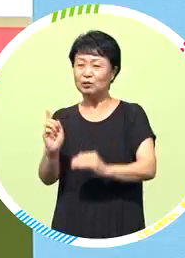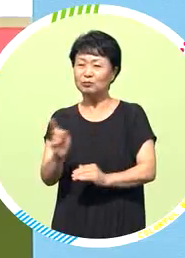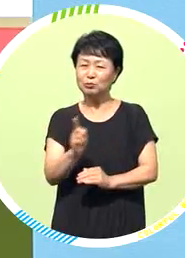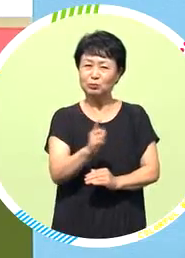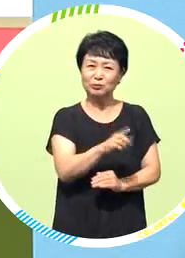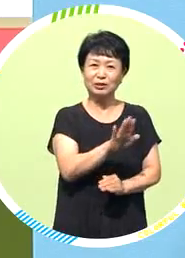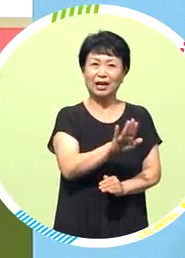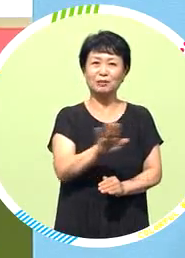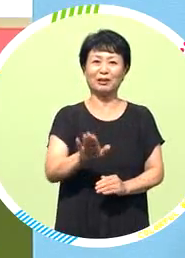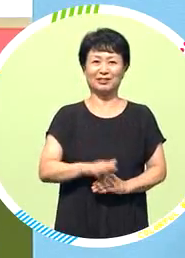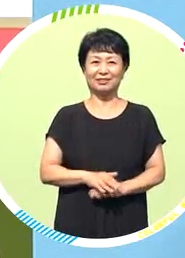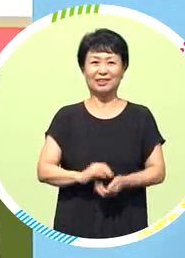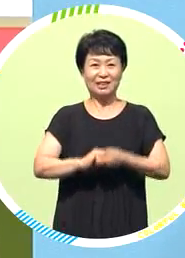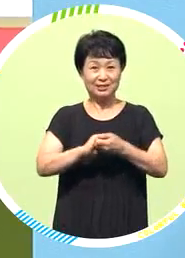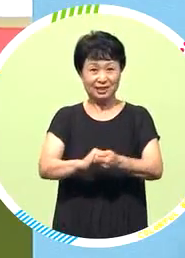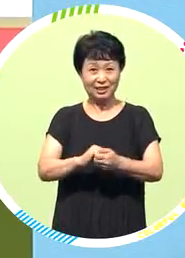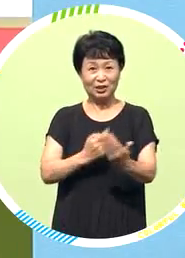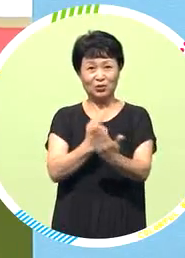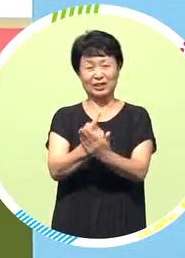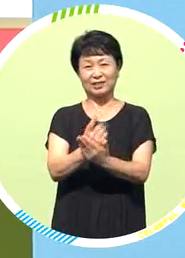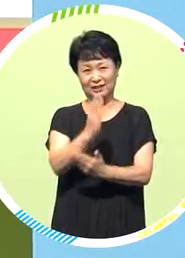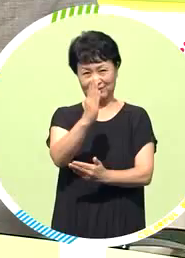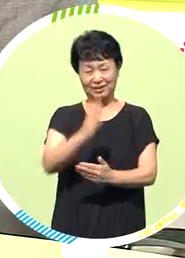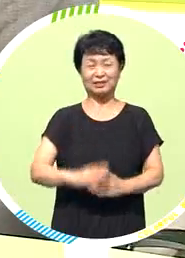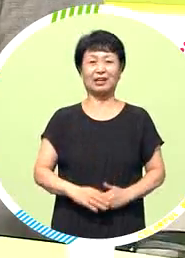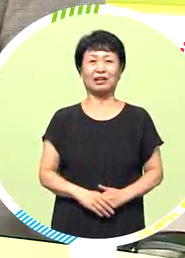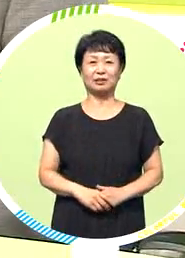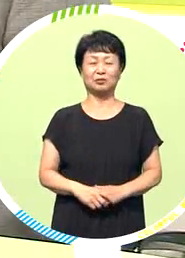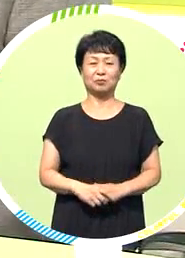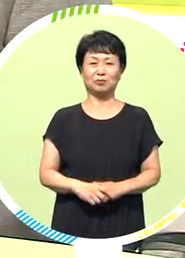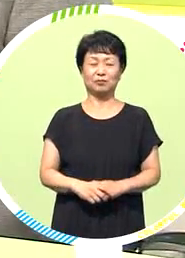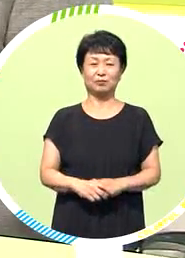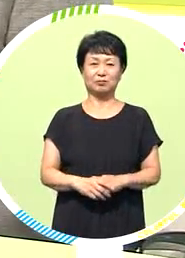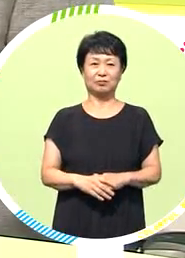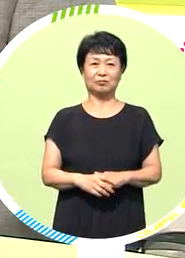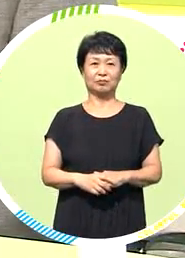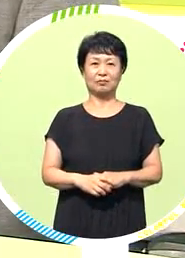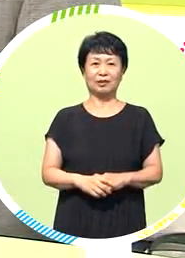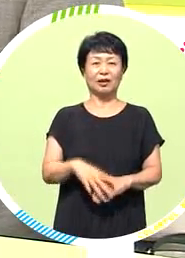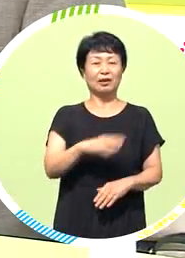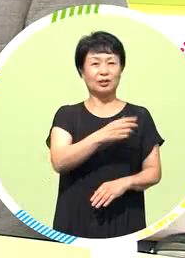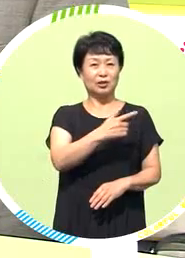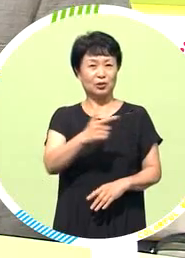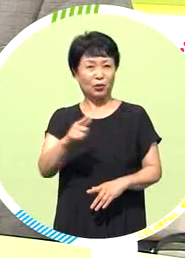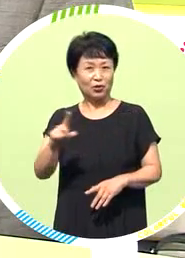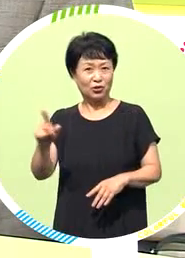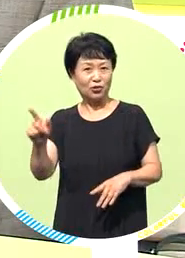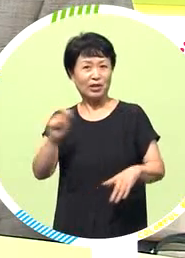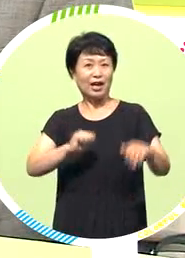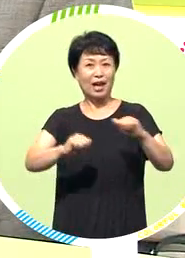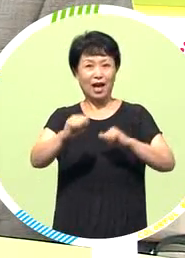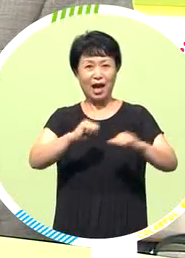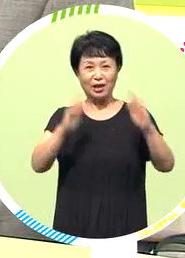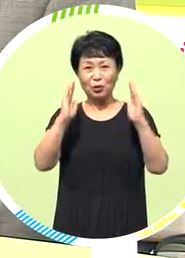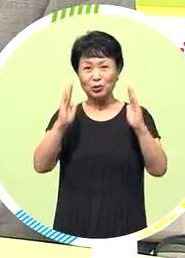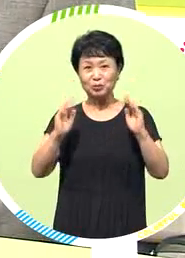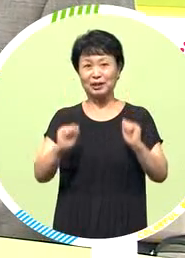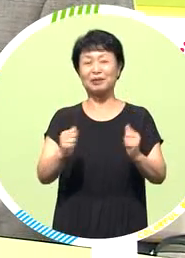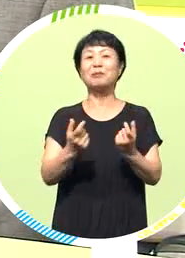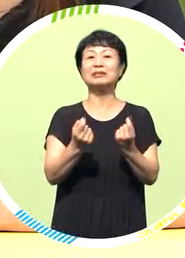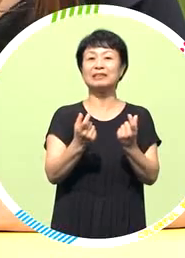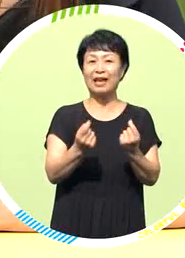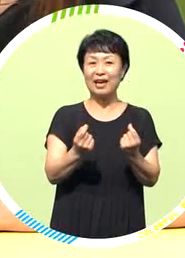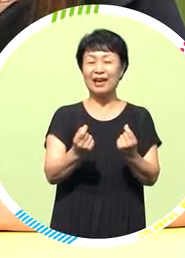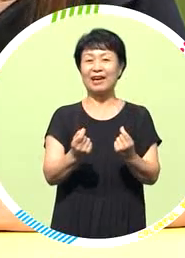ひ、うん、参加いただきたいと思います ね。 もう早いですね。なんか いろいろな取り組みできましたけど、なんかワクワク、もう